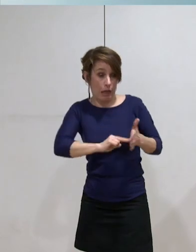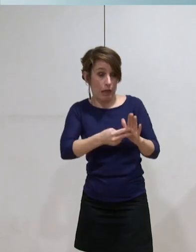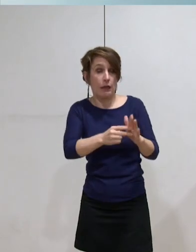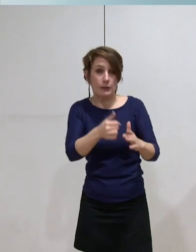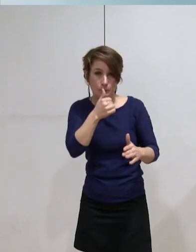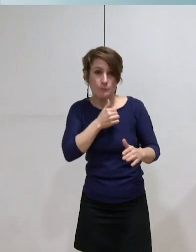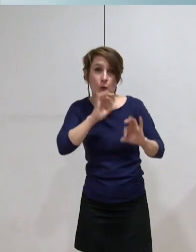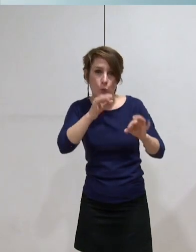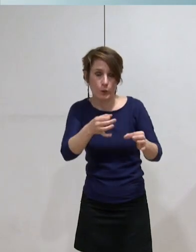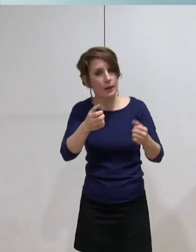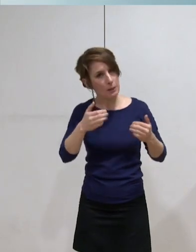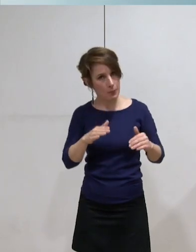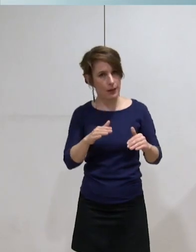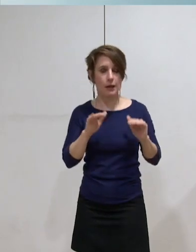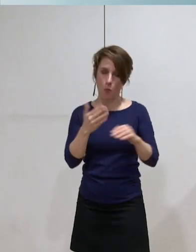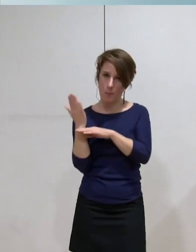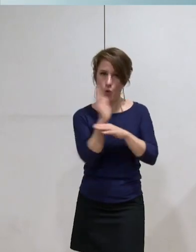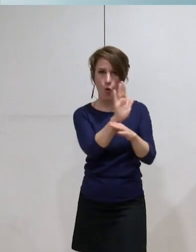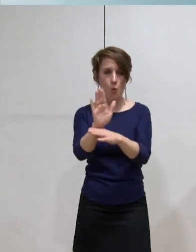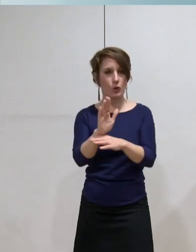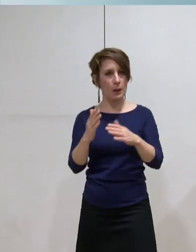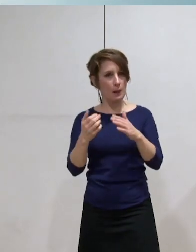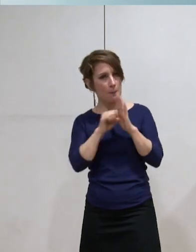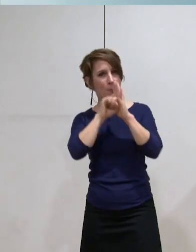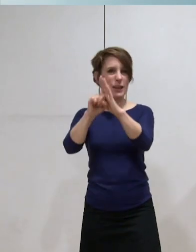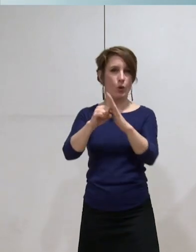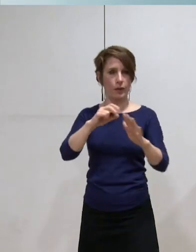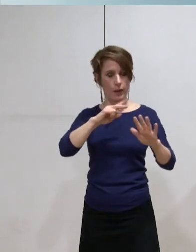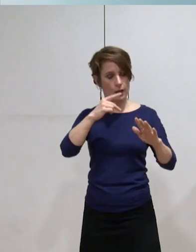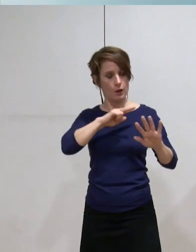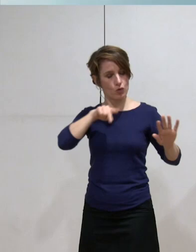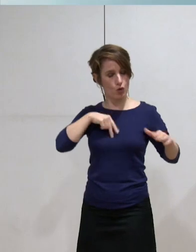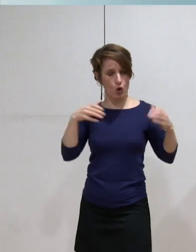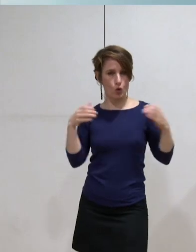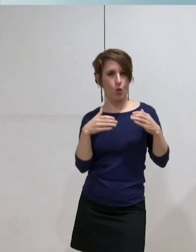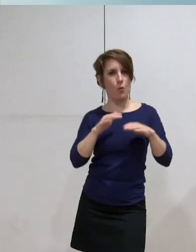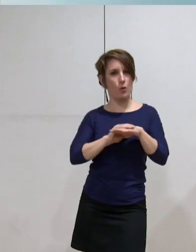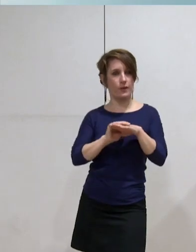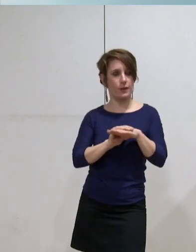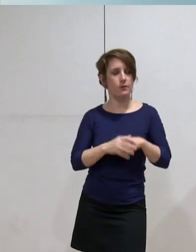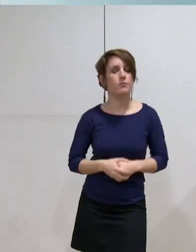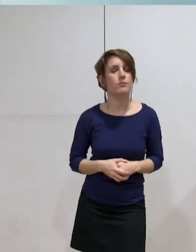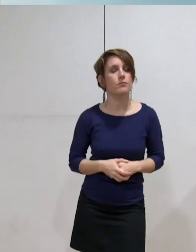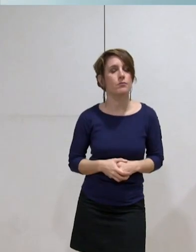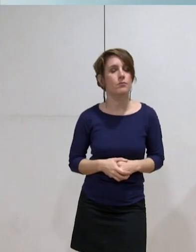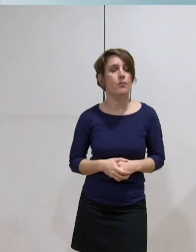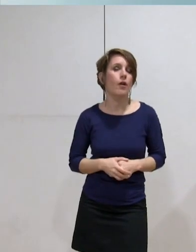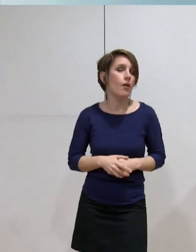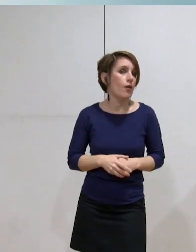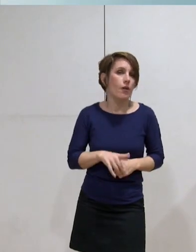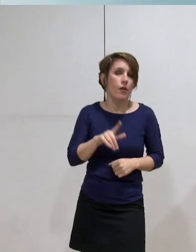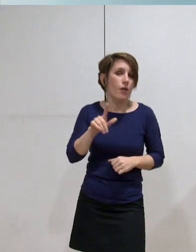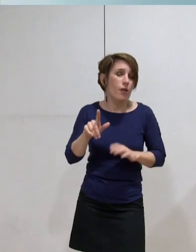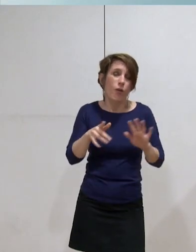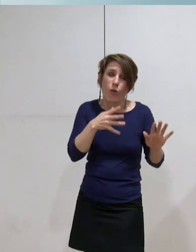sur nous traduit donc les priorités de notre majorité il ne s'agit pas de chercher des économies sur tout et